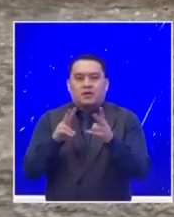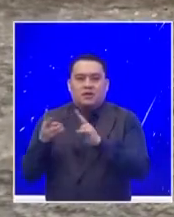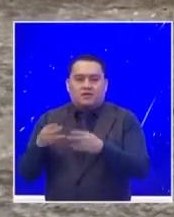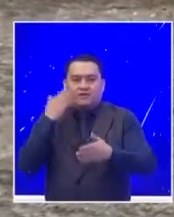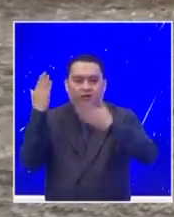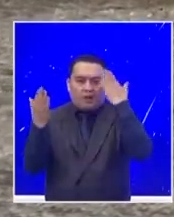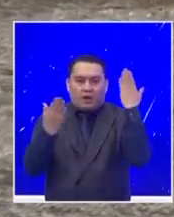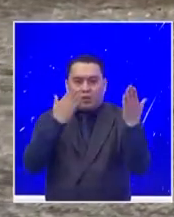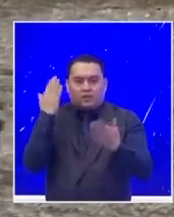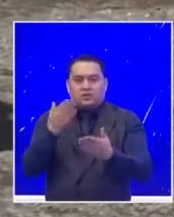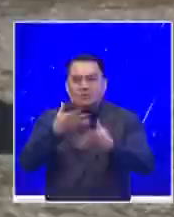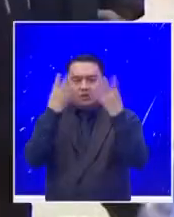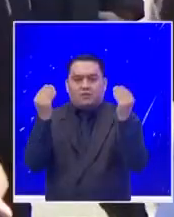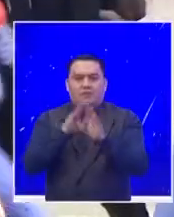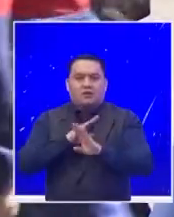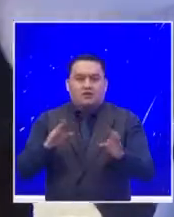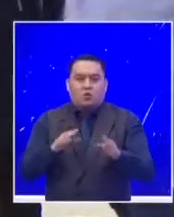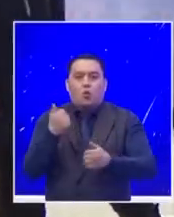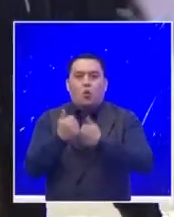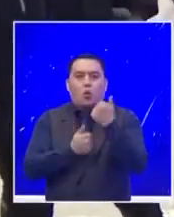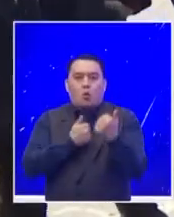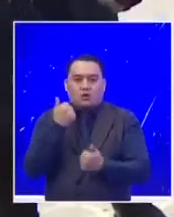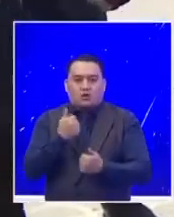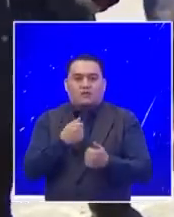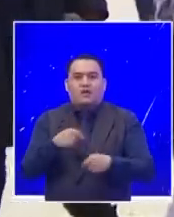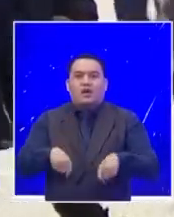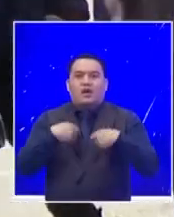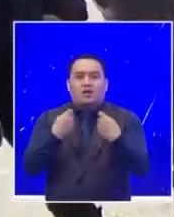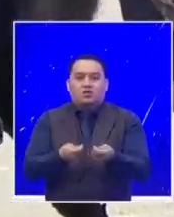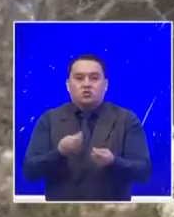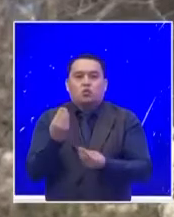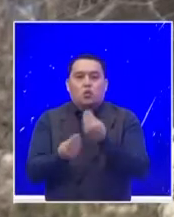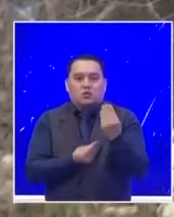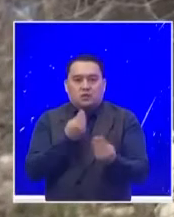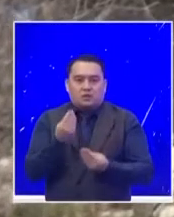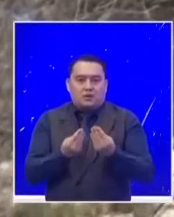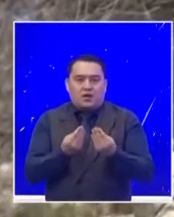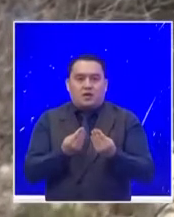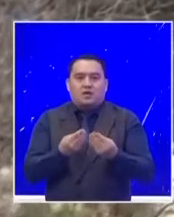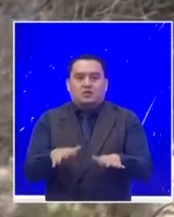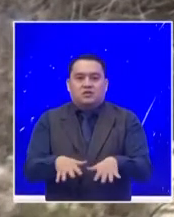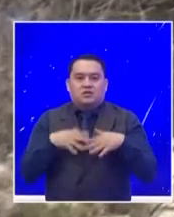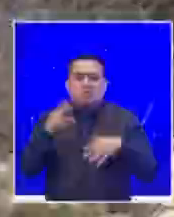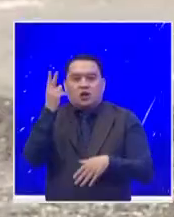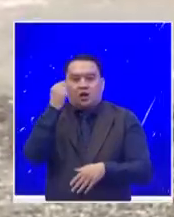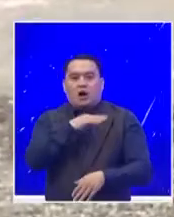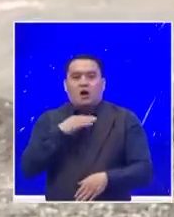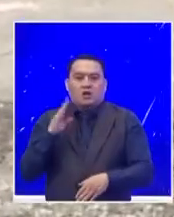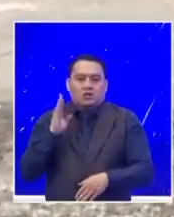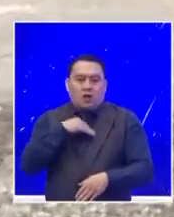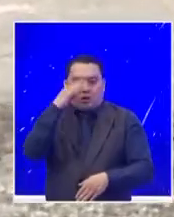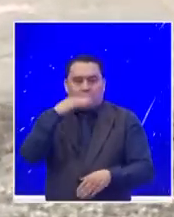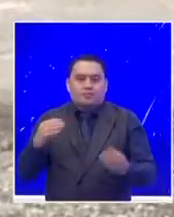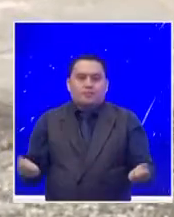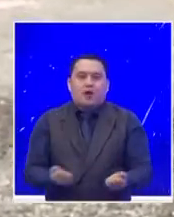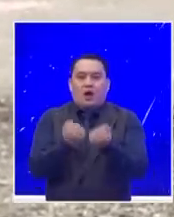танцами, веселыми хороводами, забавными конкурсами и эстафетами с шуточными загадками. Зрители из числа родителей задорно